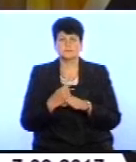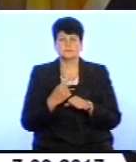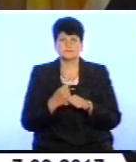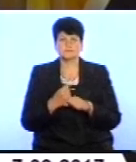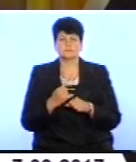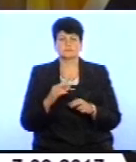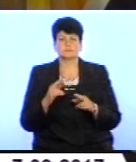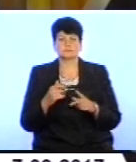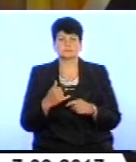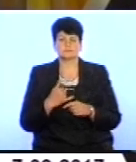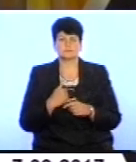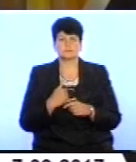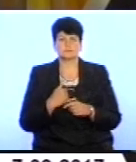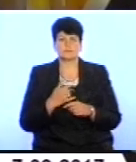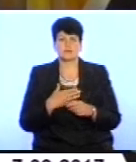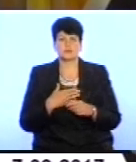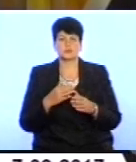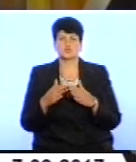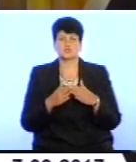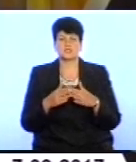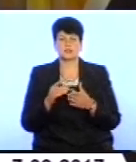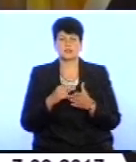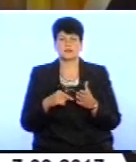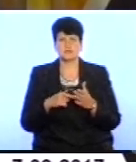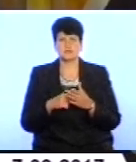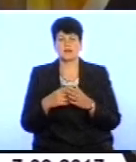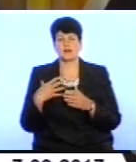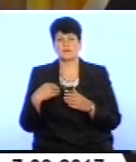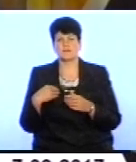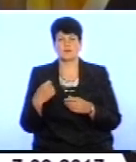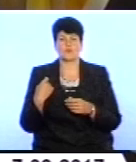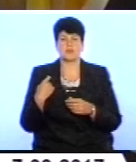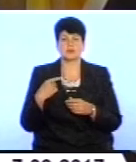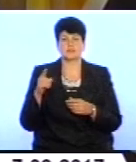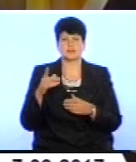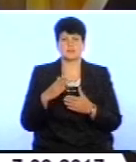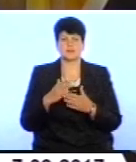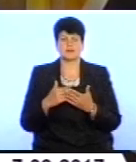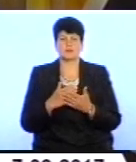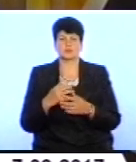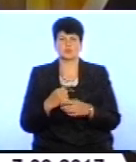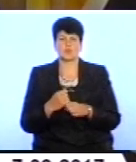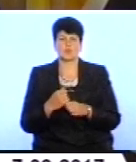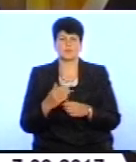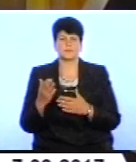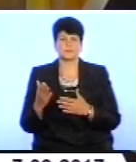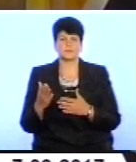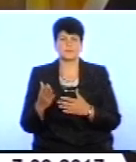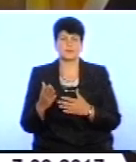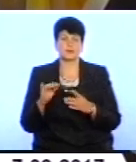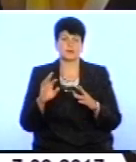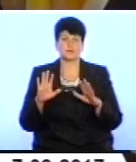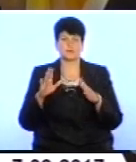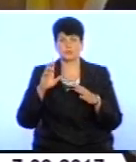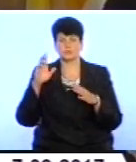наших сусідніх міст, як Львів, Одеса, там є якісна така робота. І Бог нас звів дуже